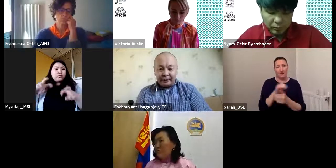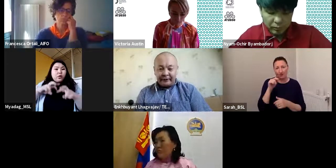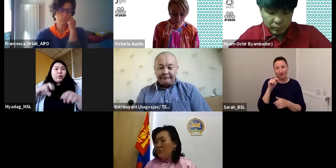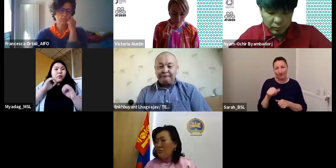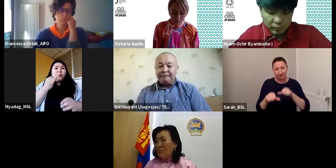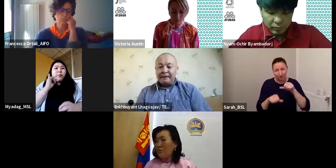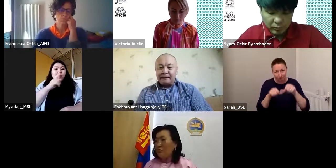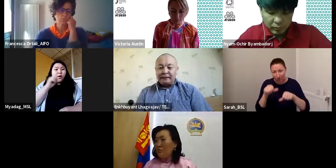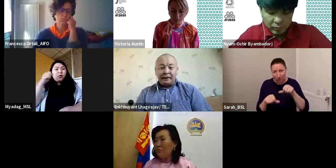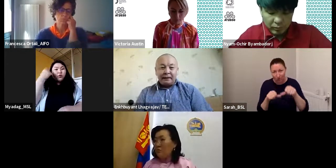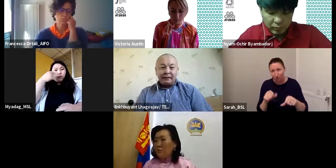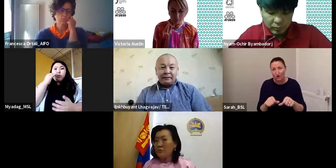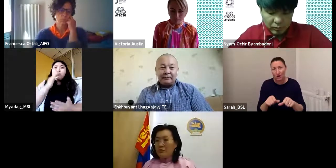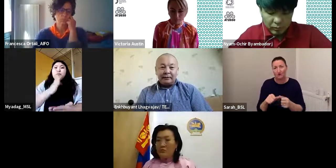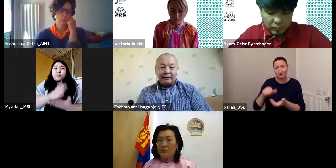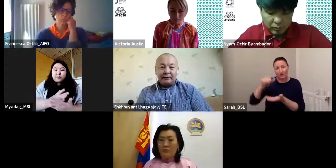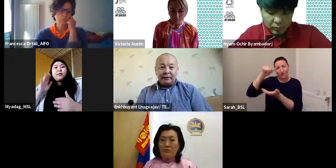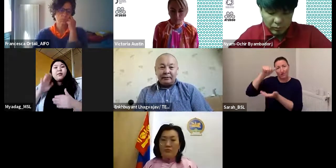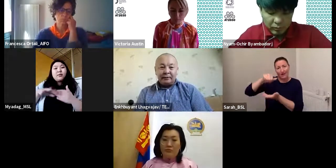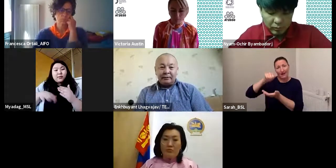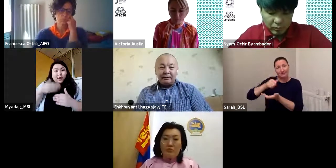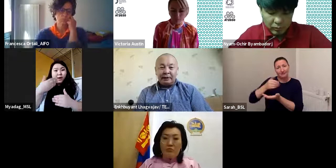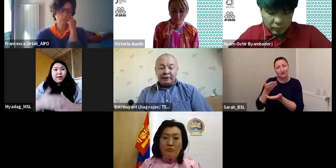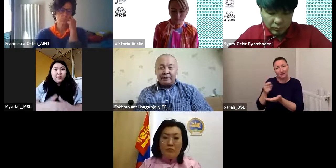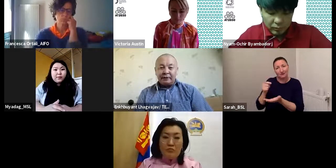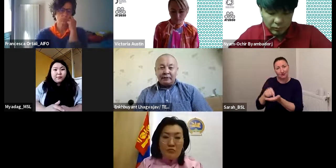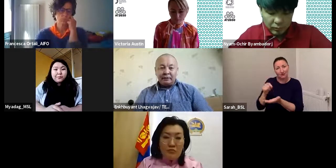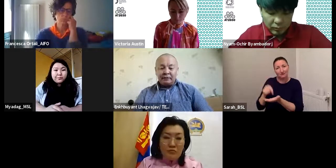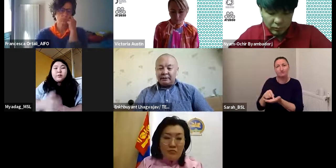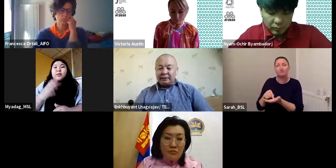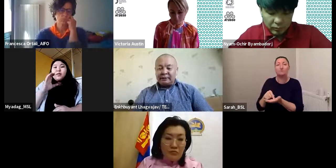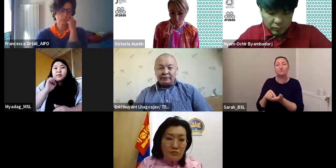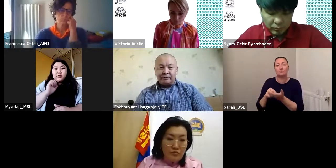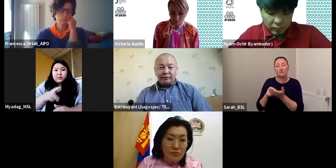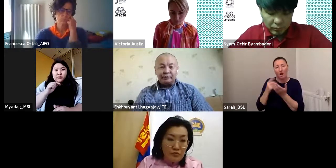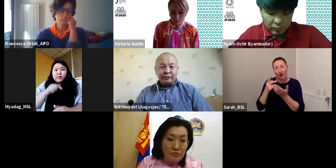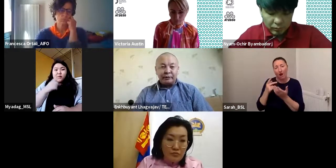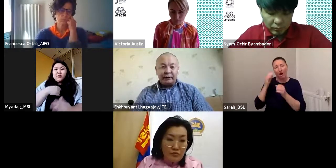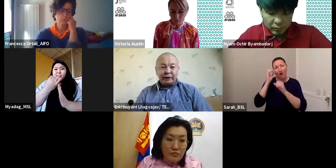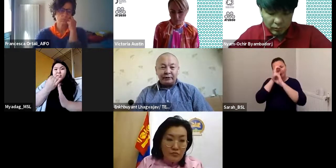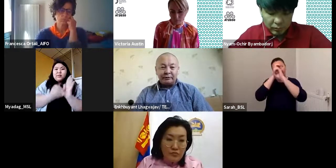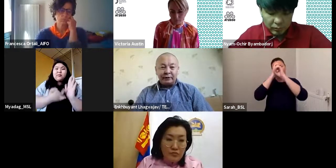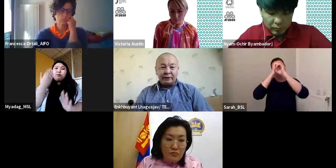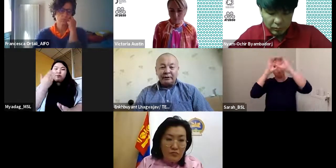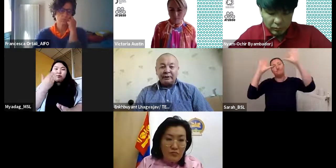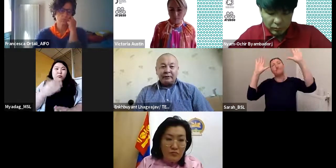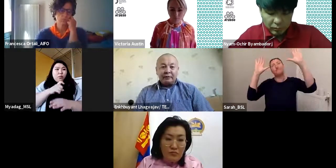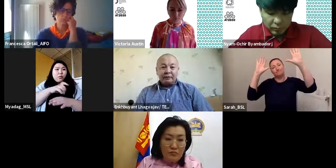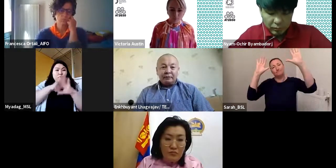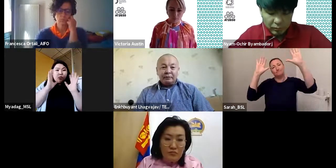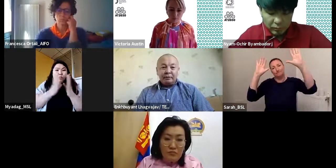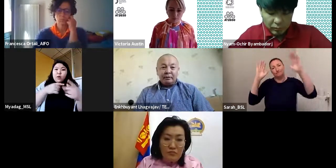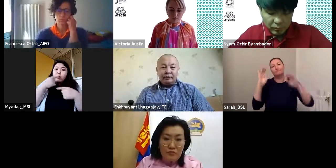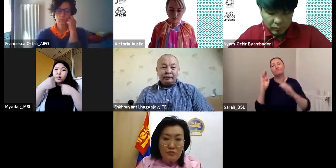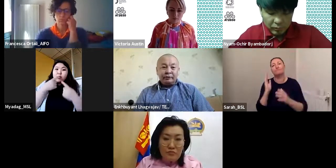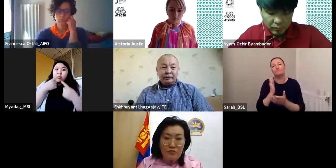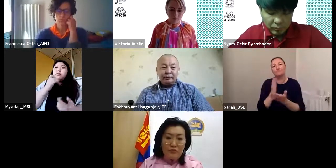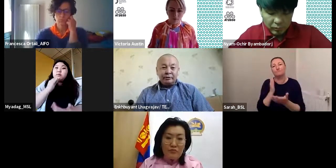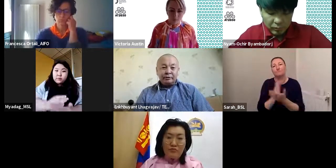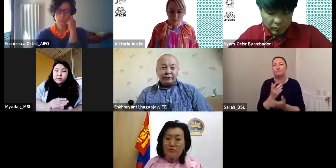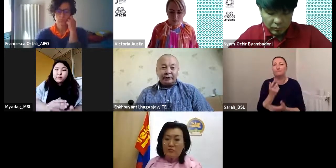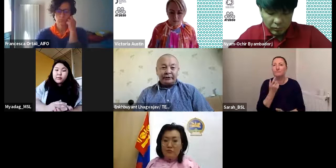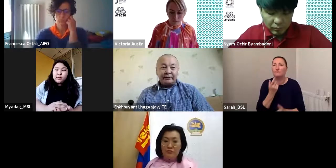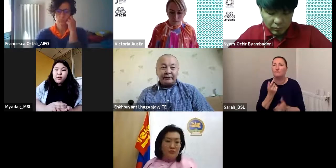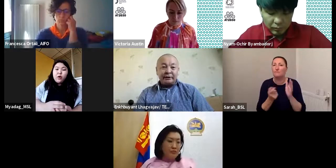бодож байна. За дараагаар нь бол саяын энэ илтгэл тавьсан хүмүүс бүгдээрээ ярьж байна.